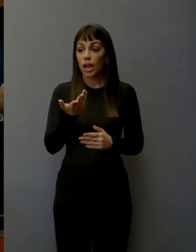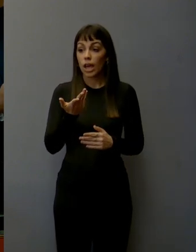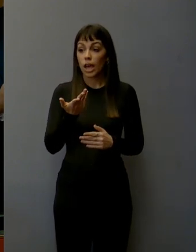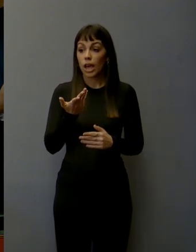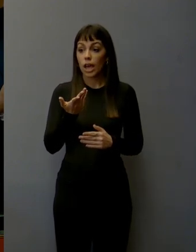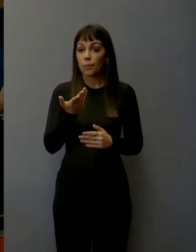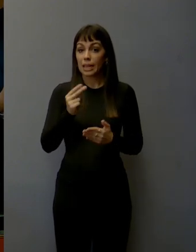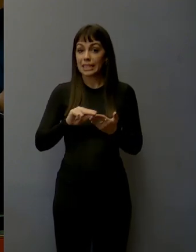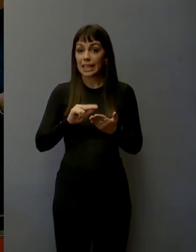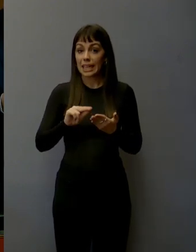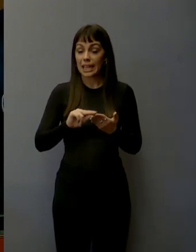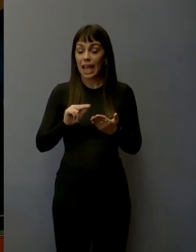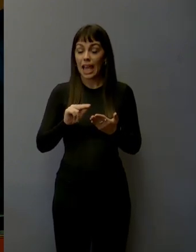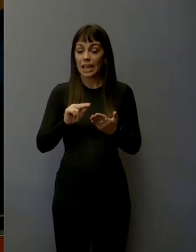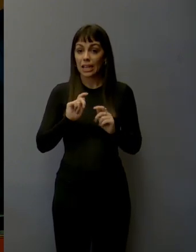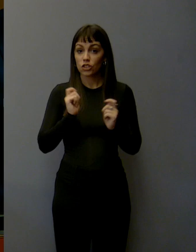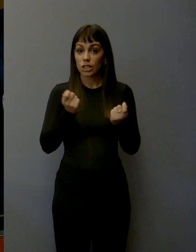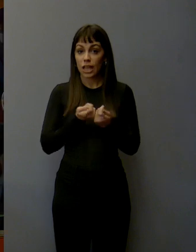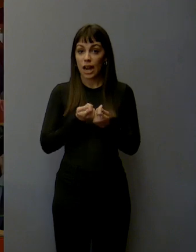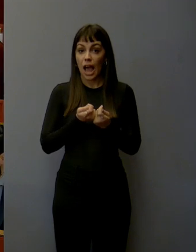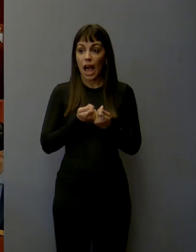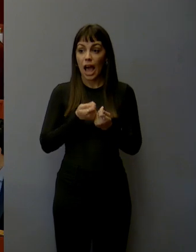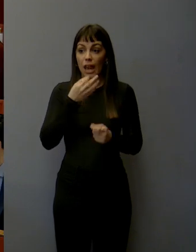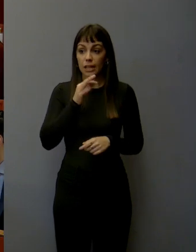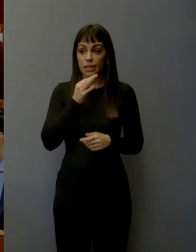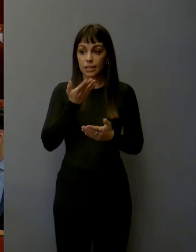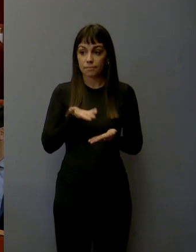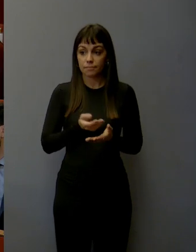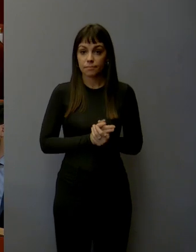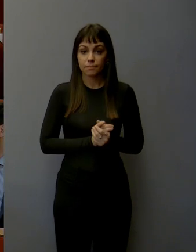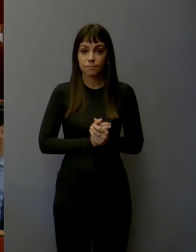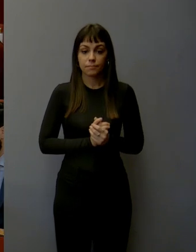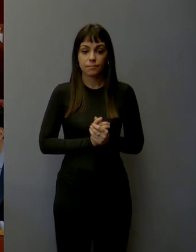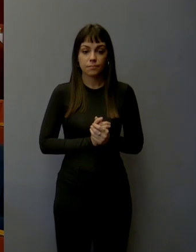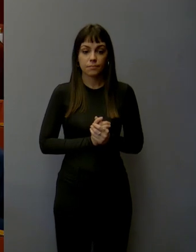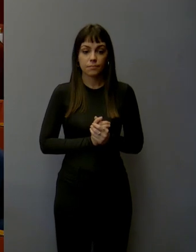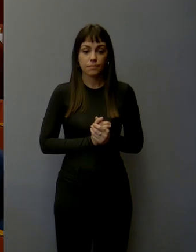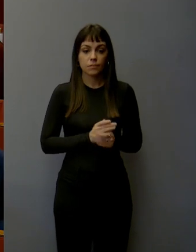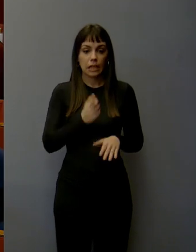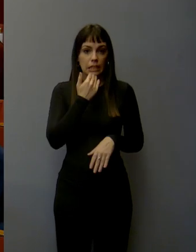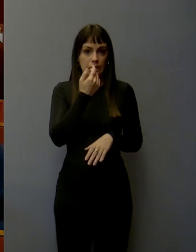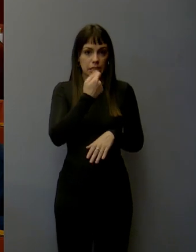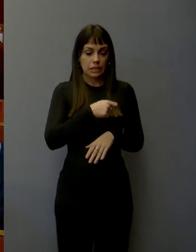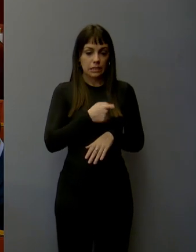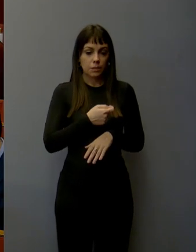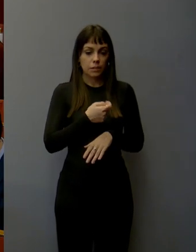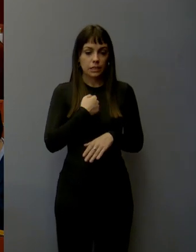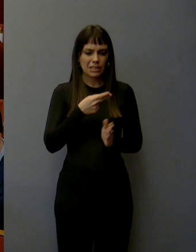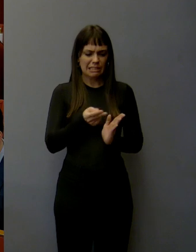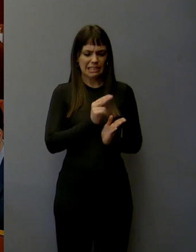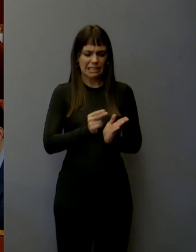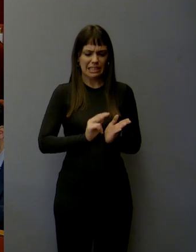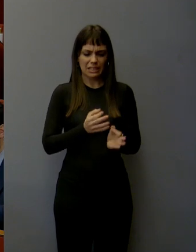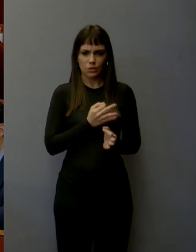un parere della segreteria dico subito che Grazie Presidente Non l'ho scritto bene perché